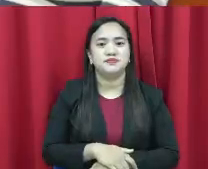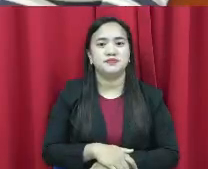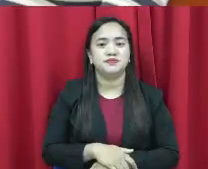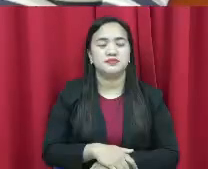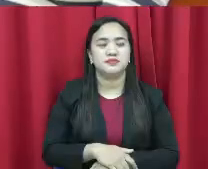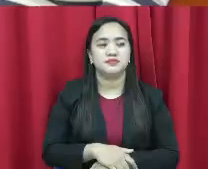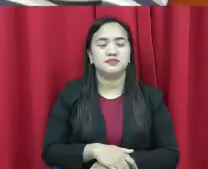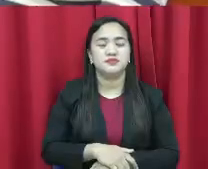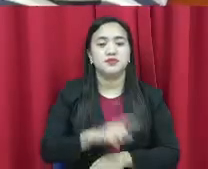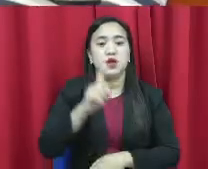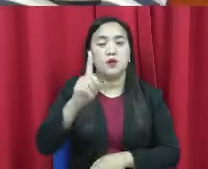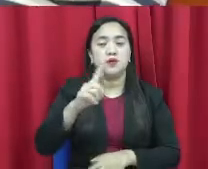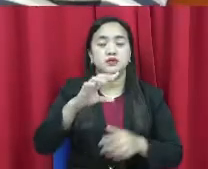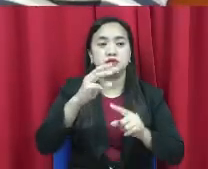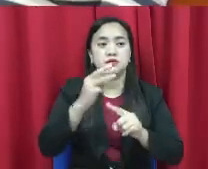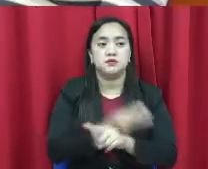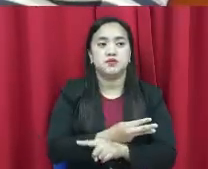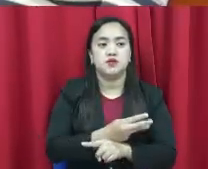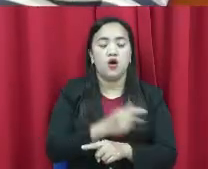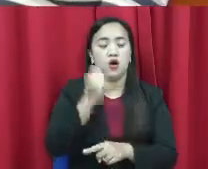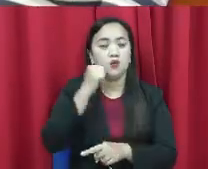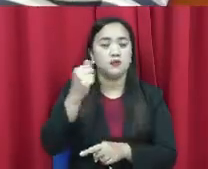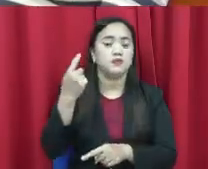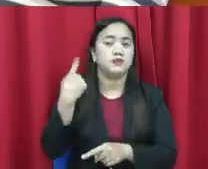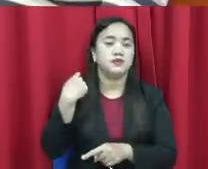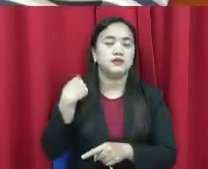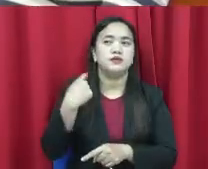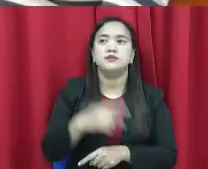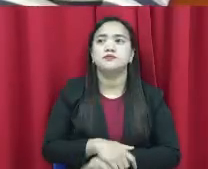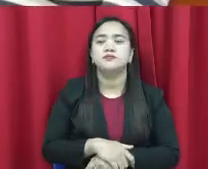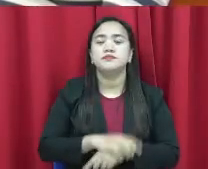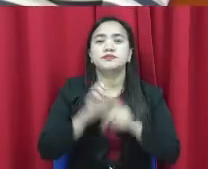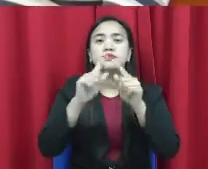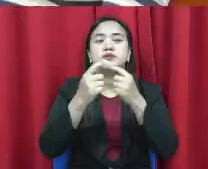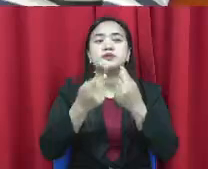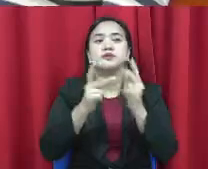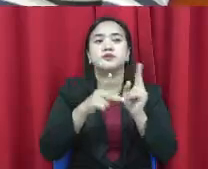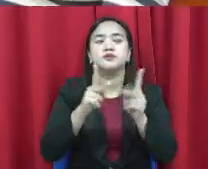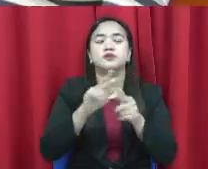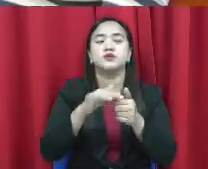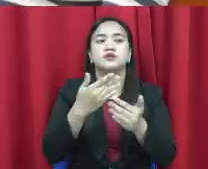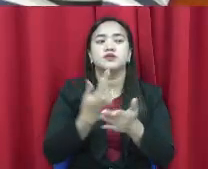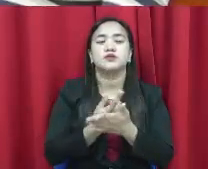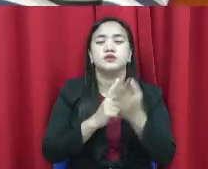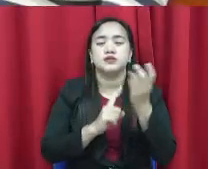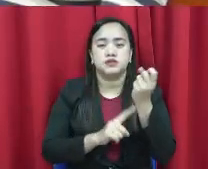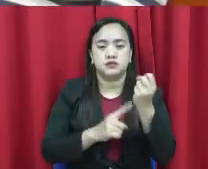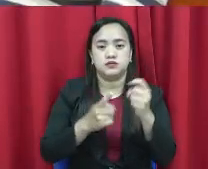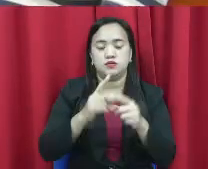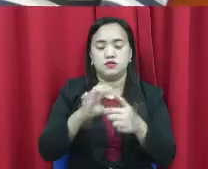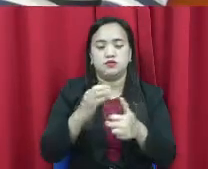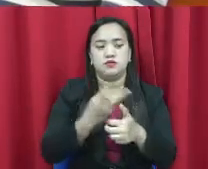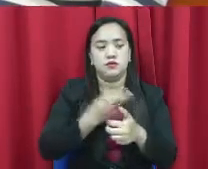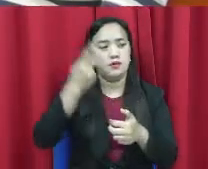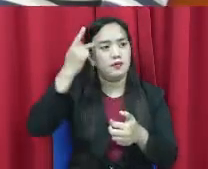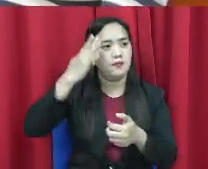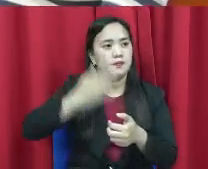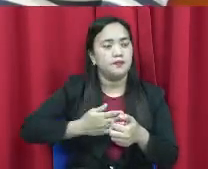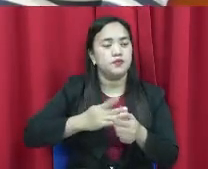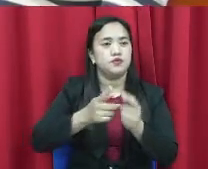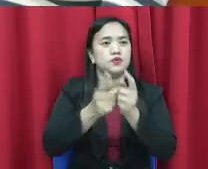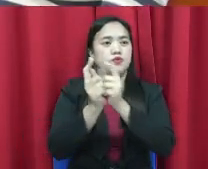Ano po yan so Once a month ay may pagtitipon po dito ang mga team prep sinimulan po yan ng ating Pastor kasama si Pastor